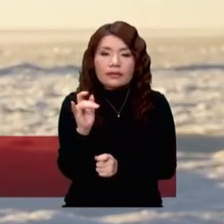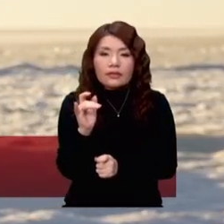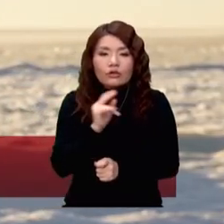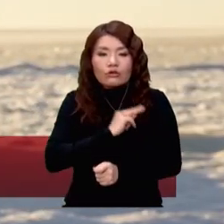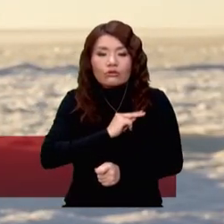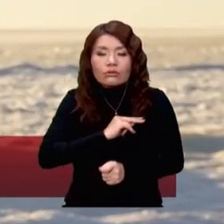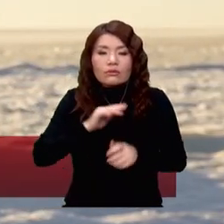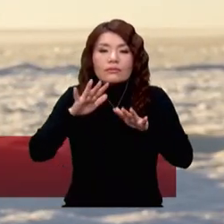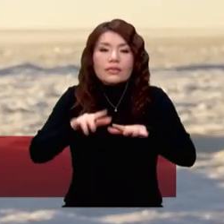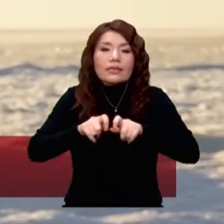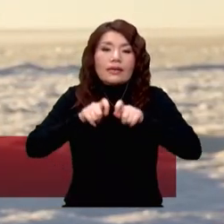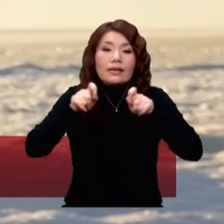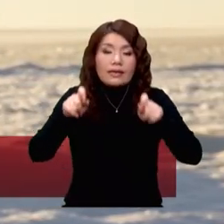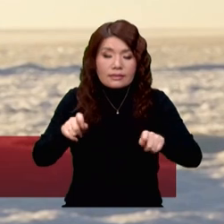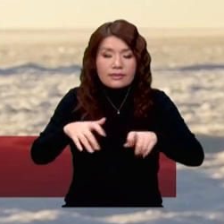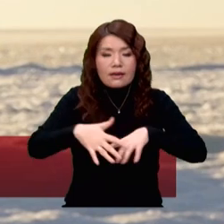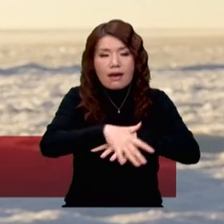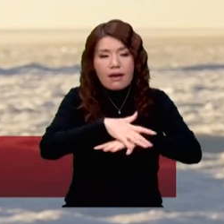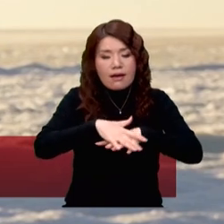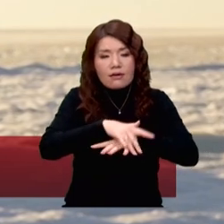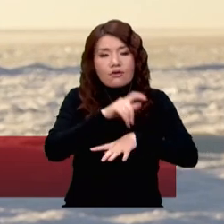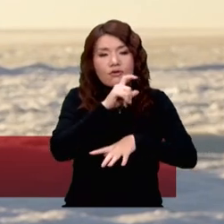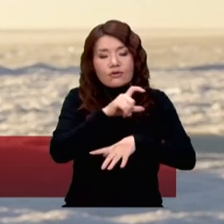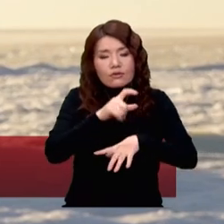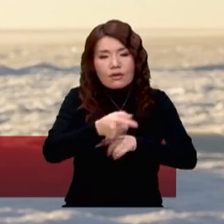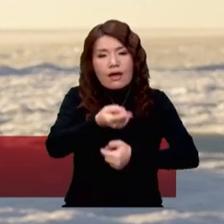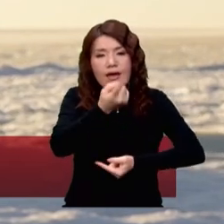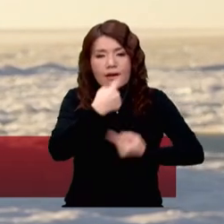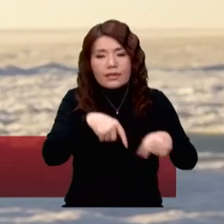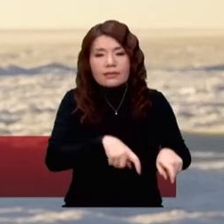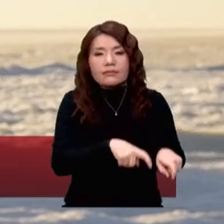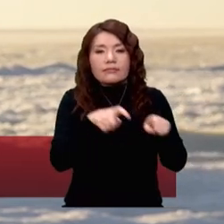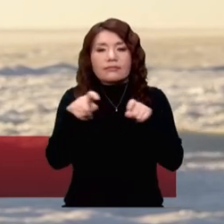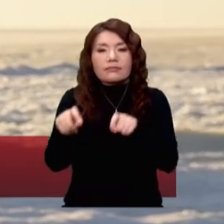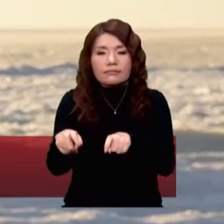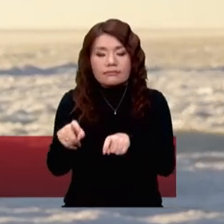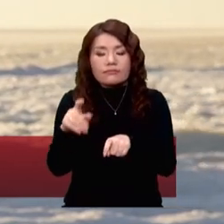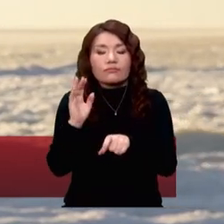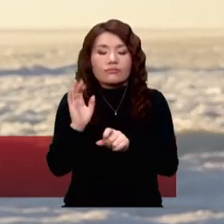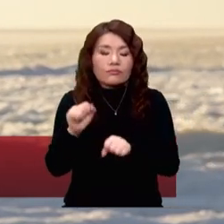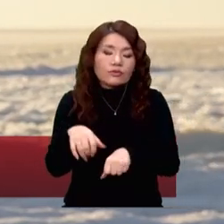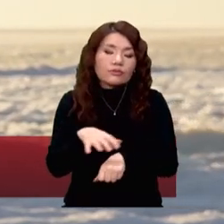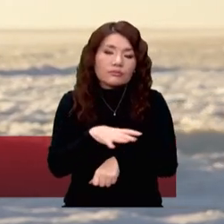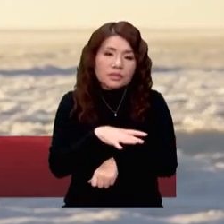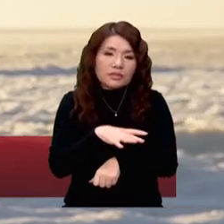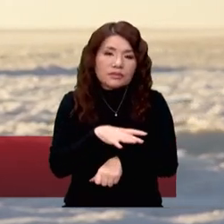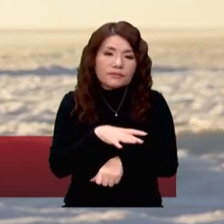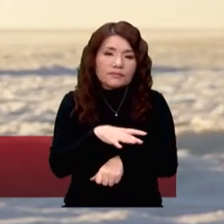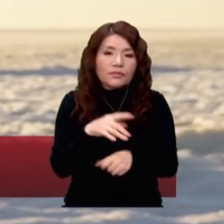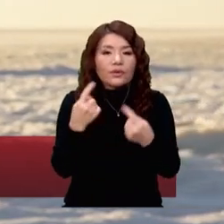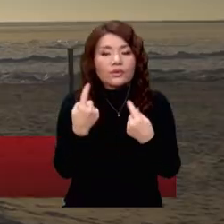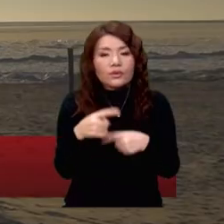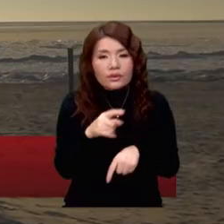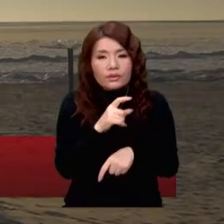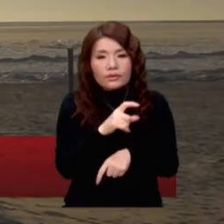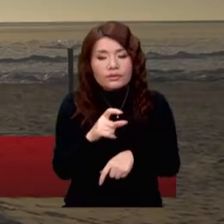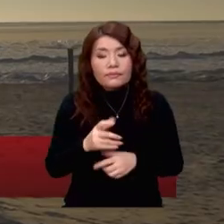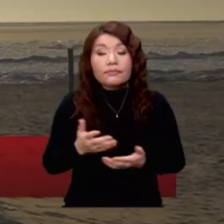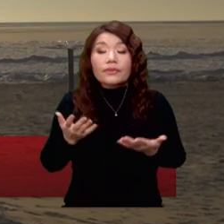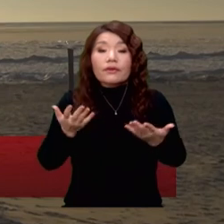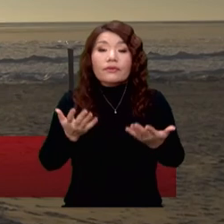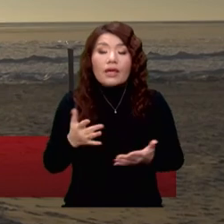жұмыс орындарын ашса, халық қайтадан көшіп келетін шығар, басқа жақтан.